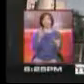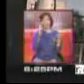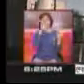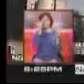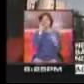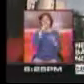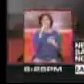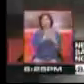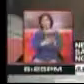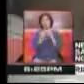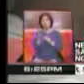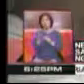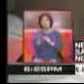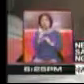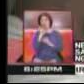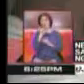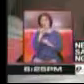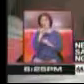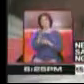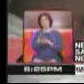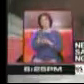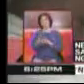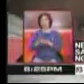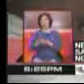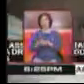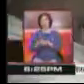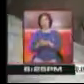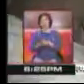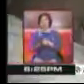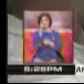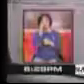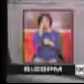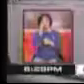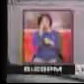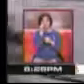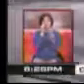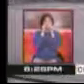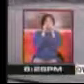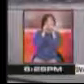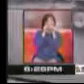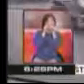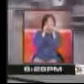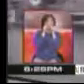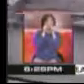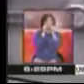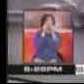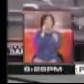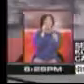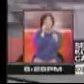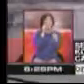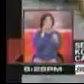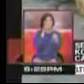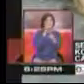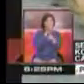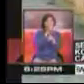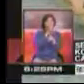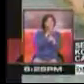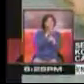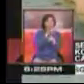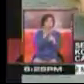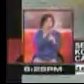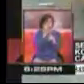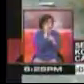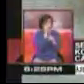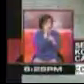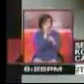lang hindi gumagamit. Bit-bit ang aming surveillance camera, napasok namin ang kuta ng mga durugistang tsuper at konduktor